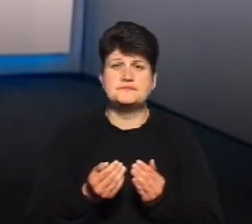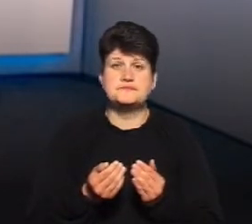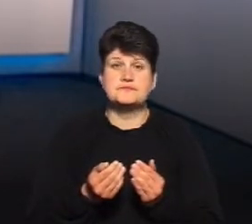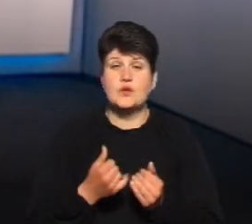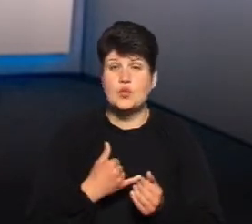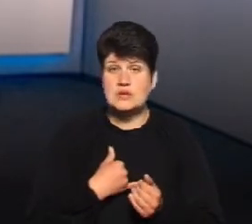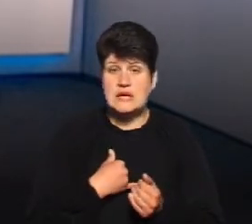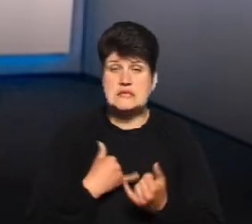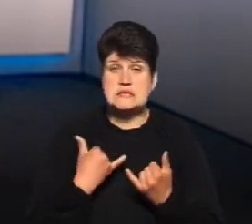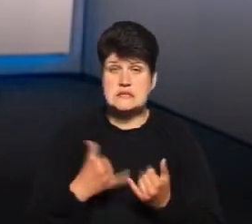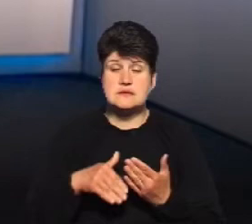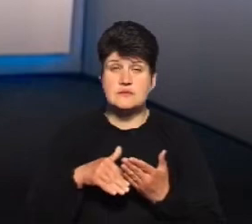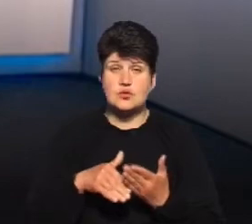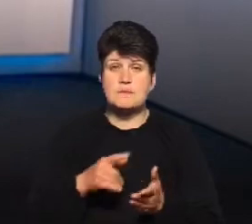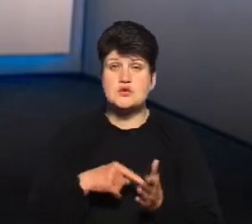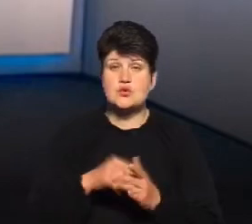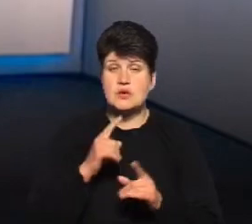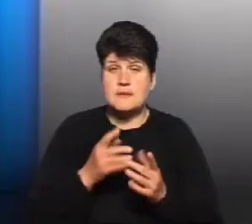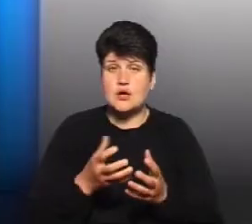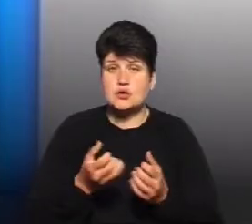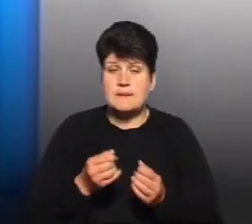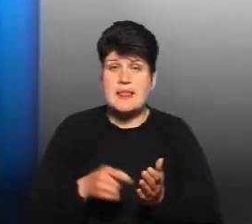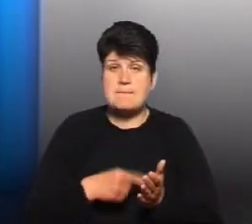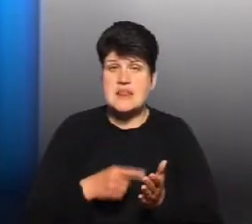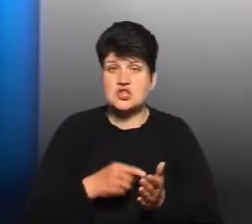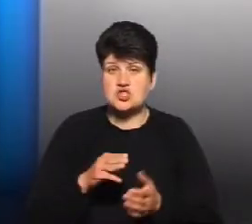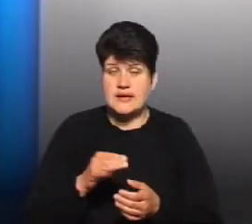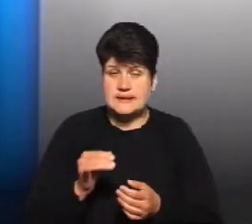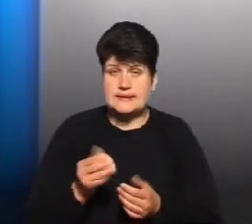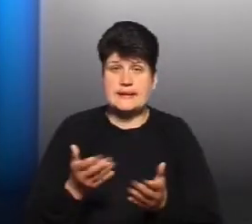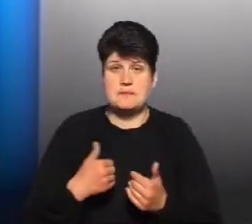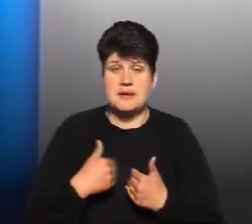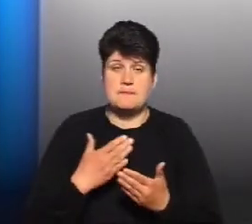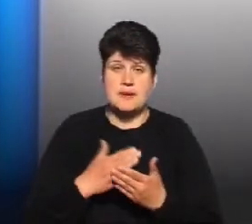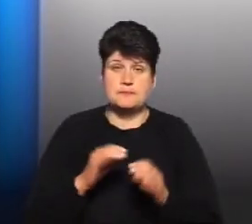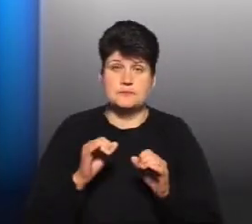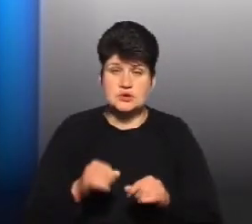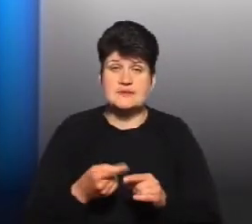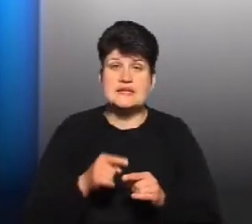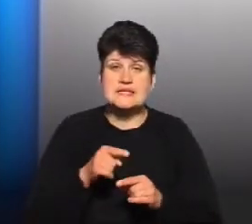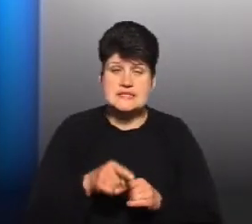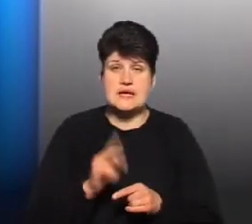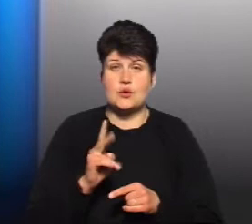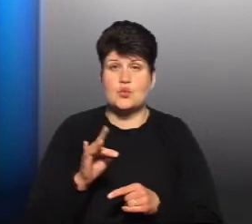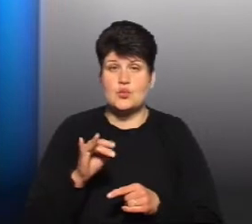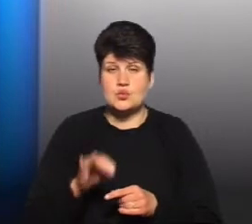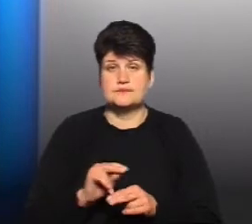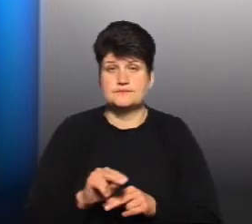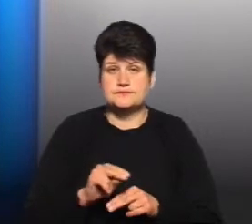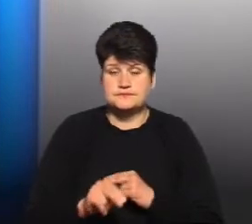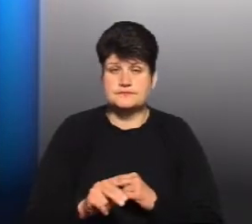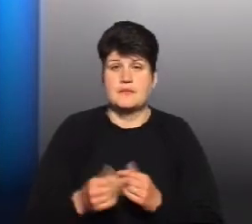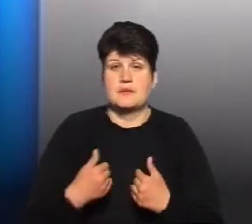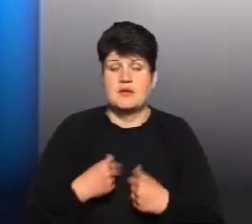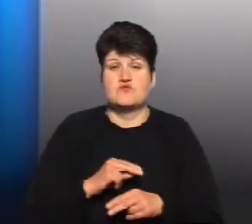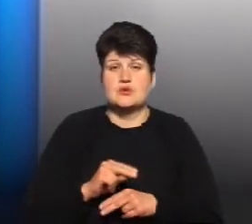за сприяння міської ради ми отримали планшети, де ми маємо змогу саме цей курс гаджетології проводити. Ми вчимо